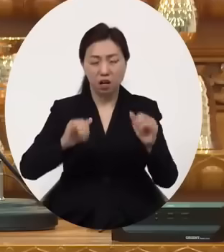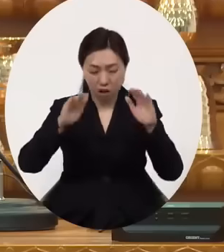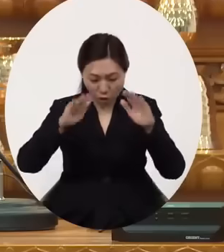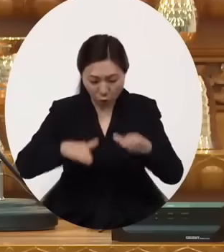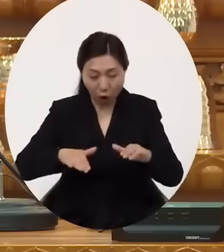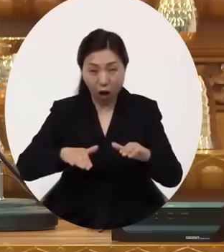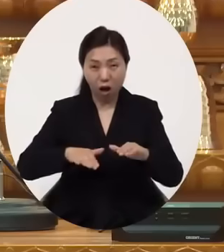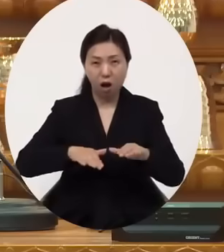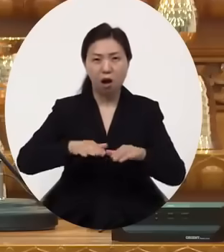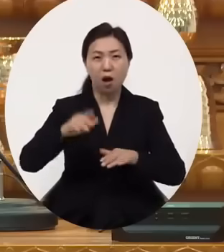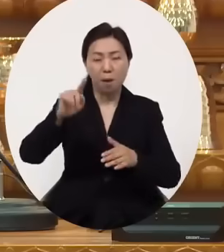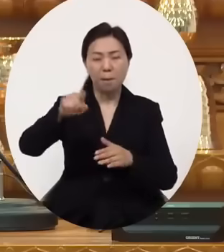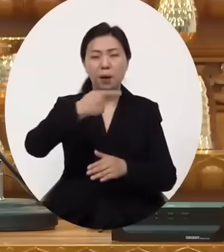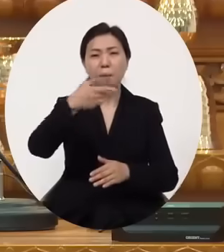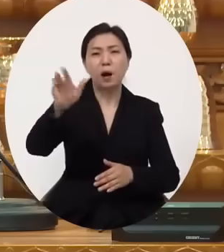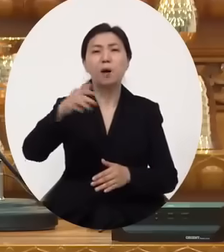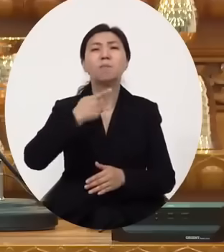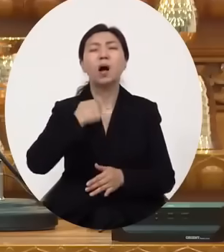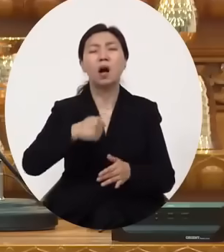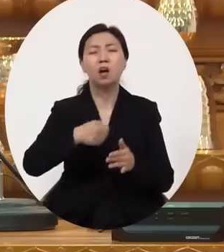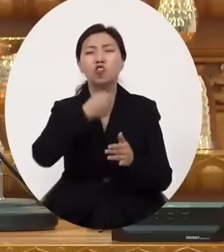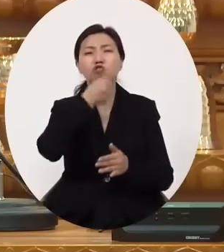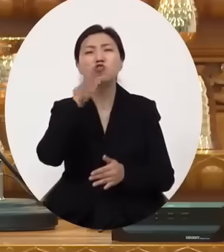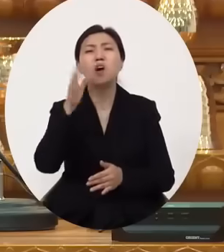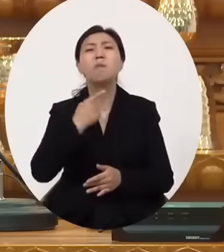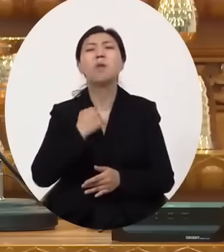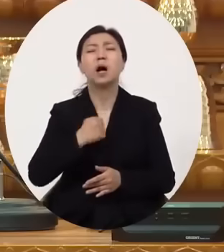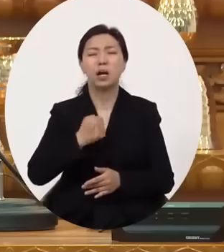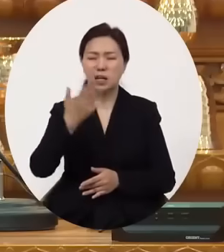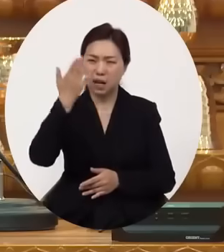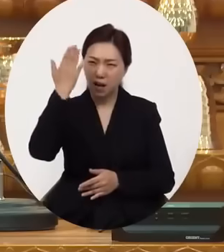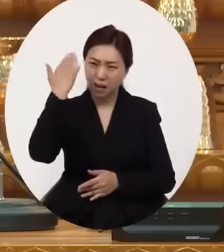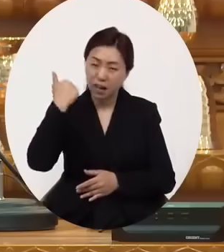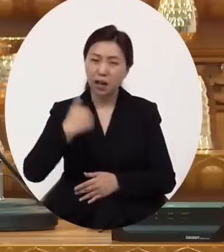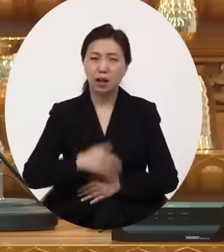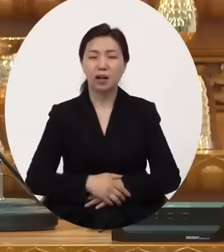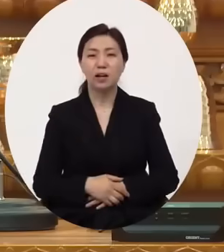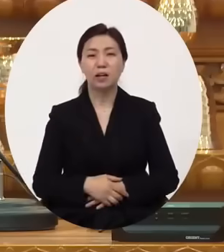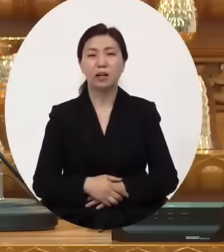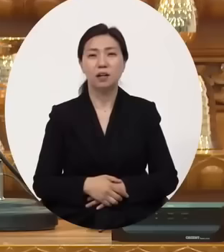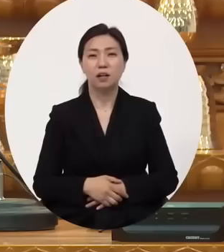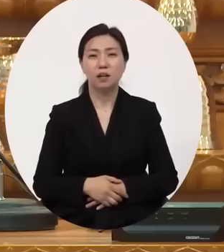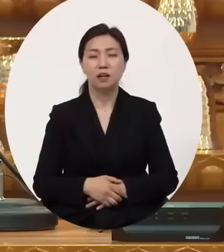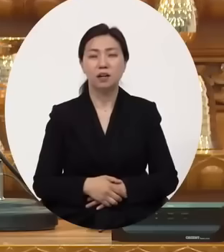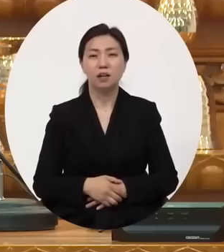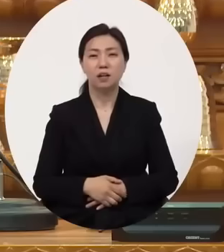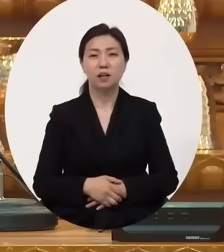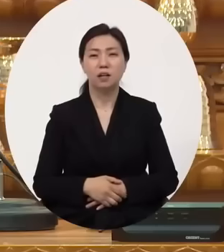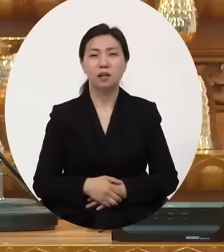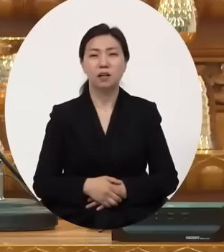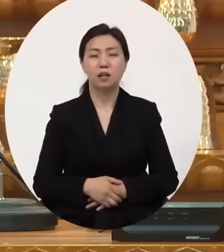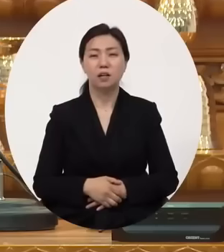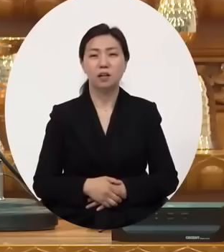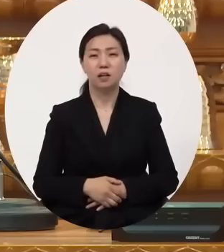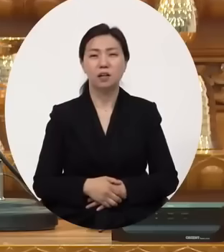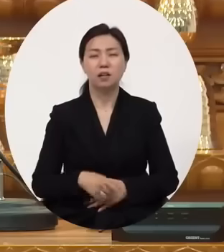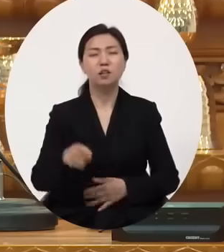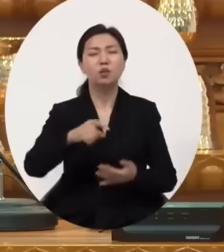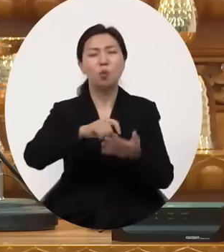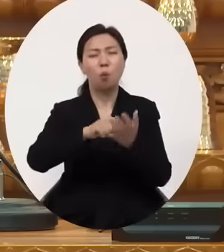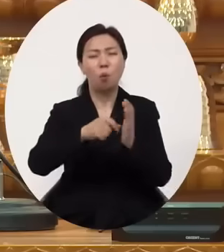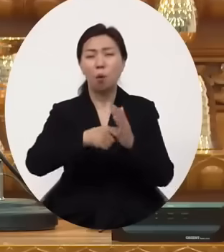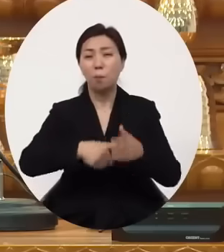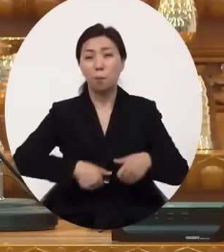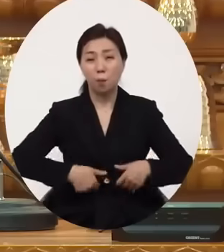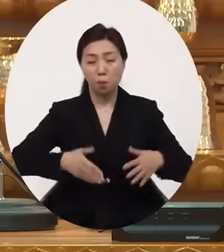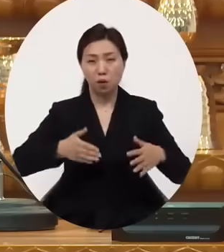요가 매트 갖다 놓고 절하는 그런 유행이 벌어진 적도 있거든요. 그래서 절을 그렇게 자꾸 부정적으로